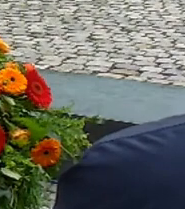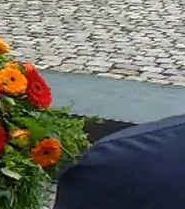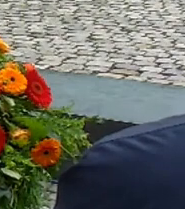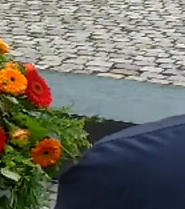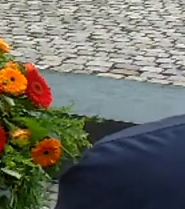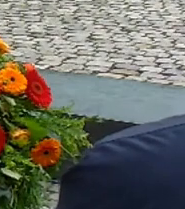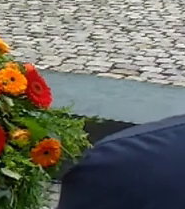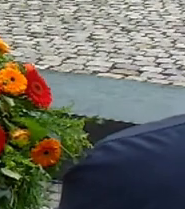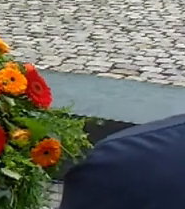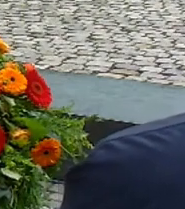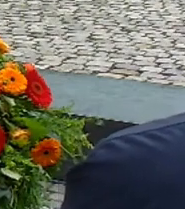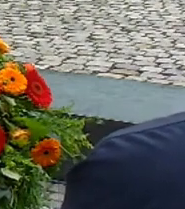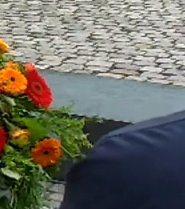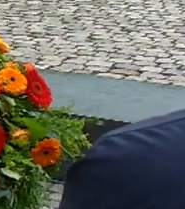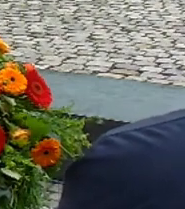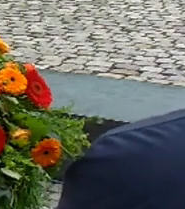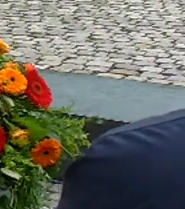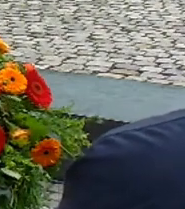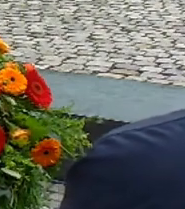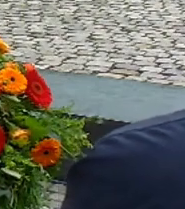Augen. Rechts.